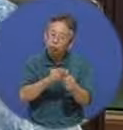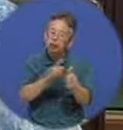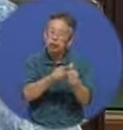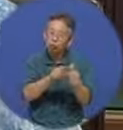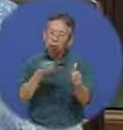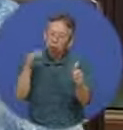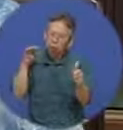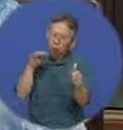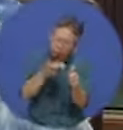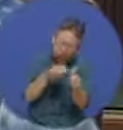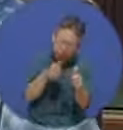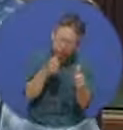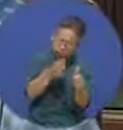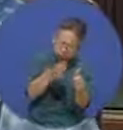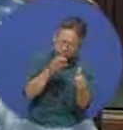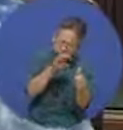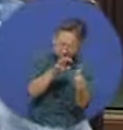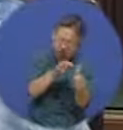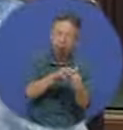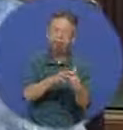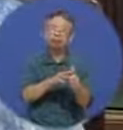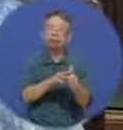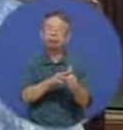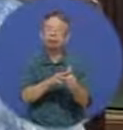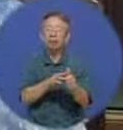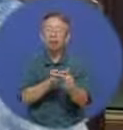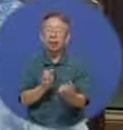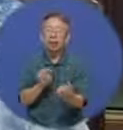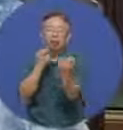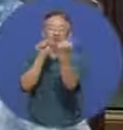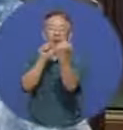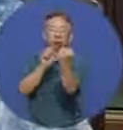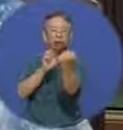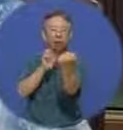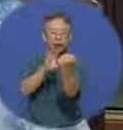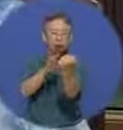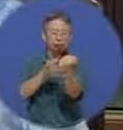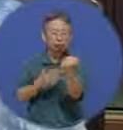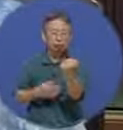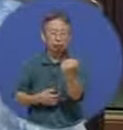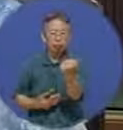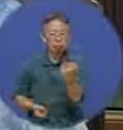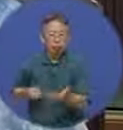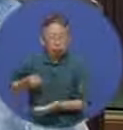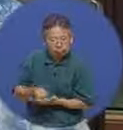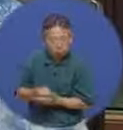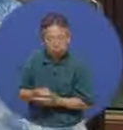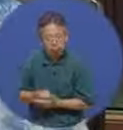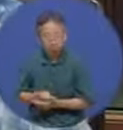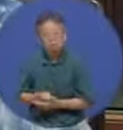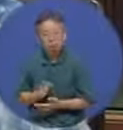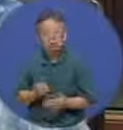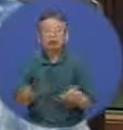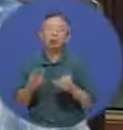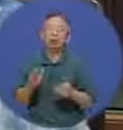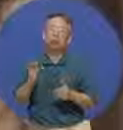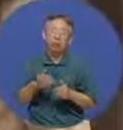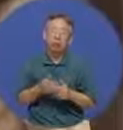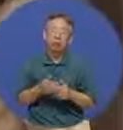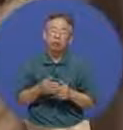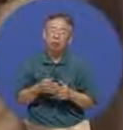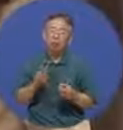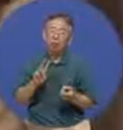で、その面と向かってね、こう言うとやっぱり覚悟がいるんですね。 はい、 で、それからやっぱり人の心も分かります